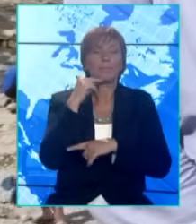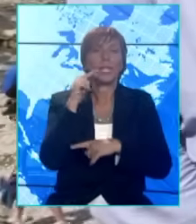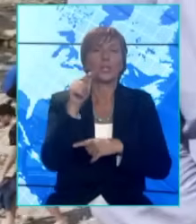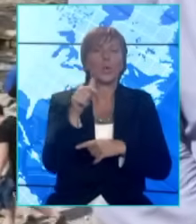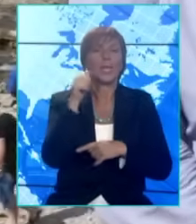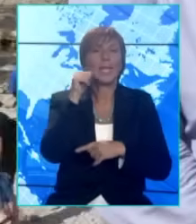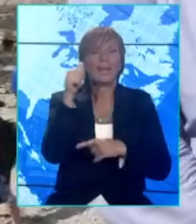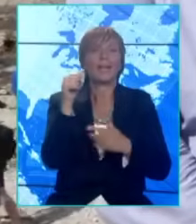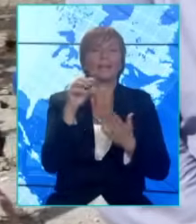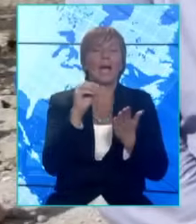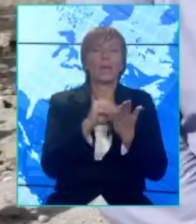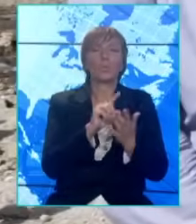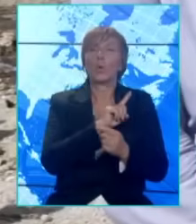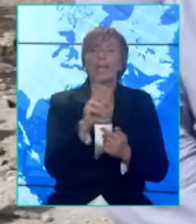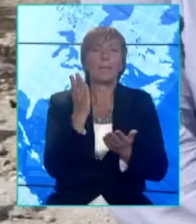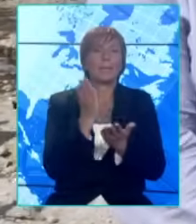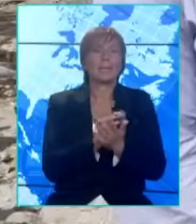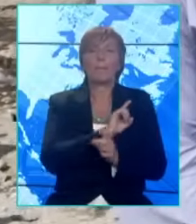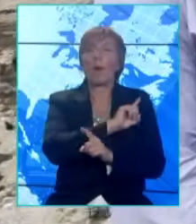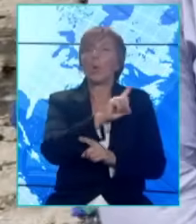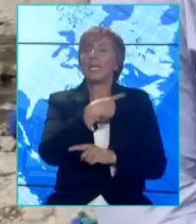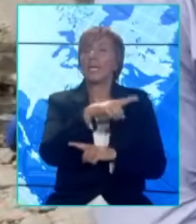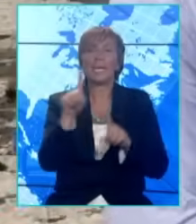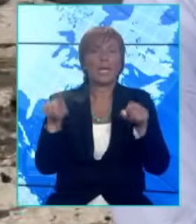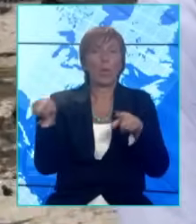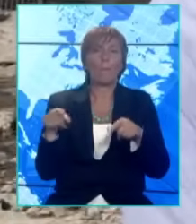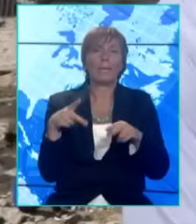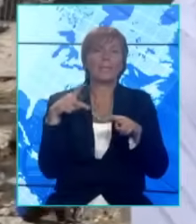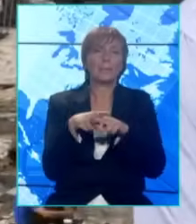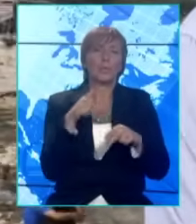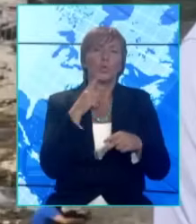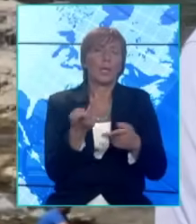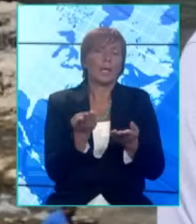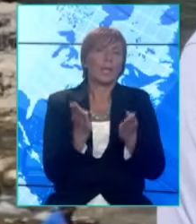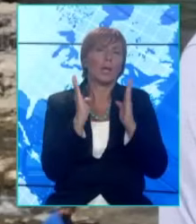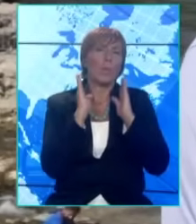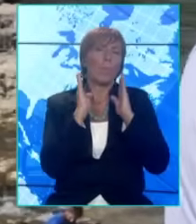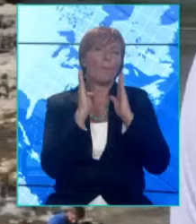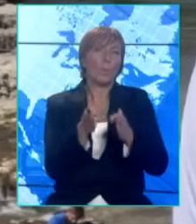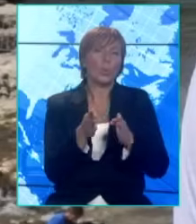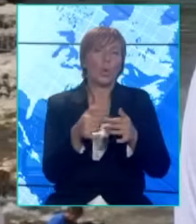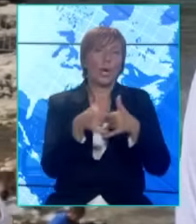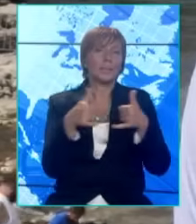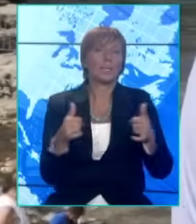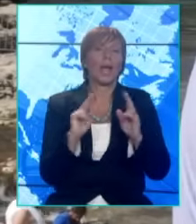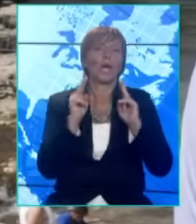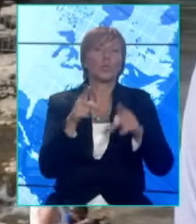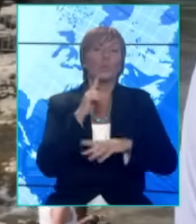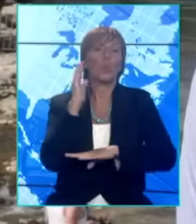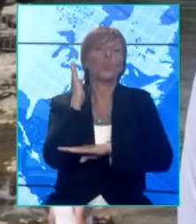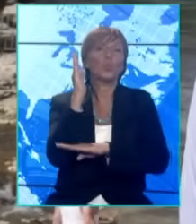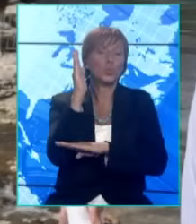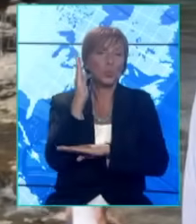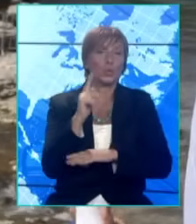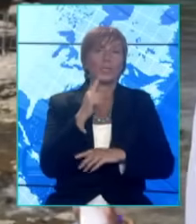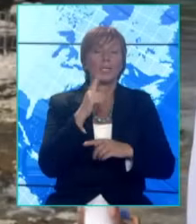koji ne bi trebao nikome smetati, da bi on trebao biti jedan uputa, jedan putokaz gradu Mostaru u budućnosti, znači